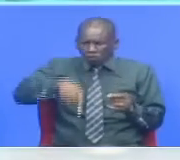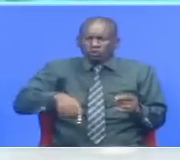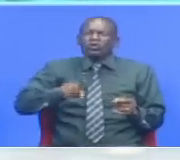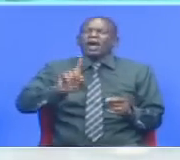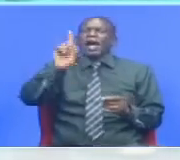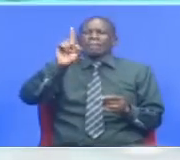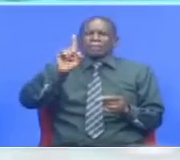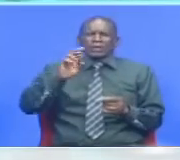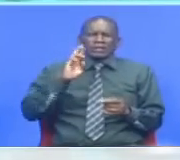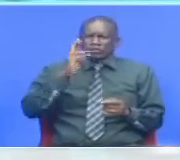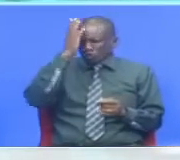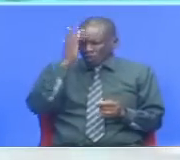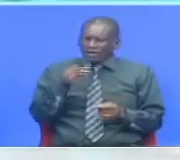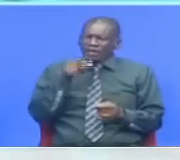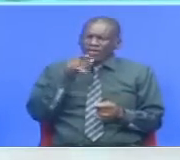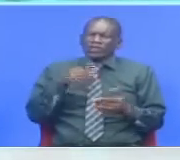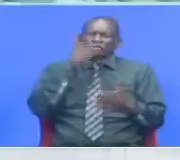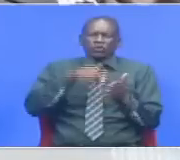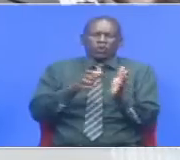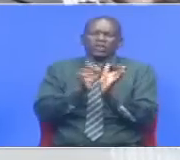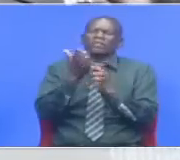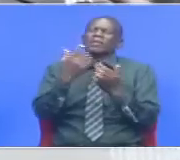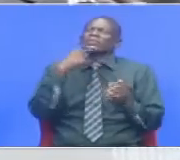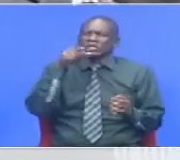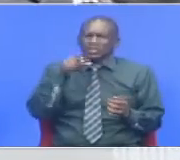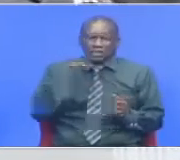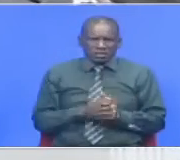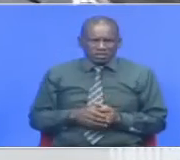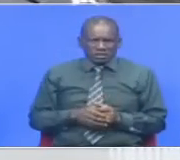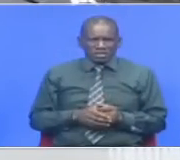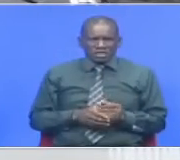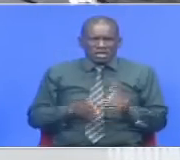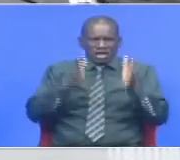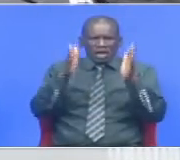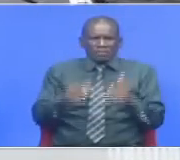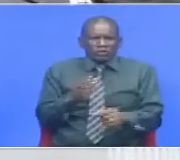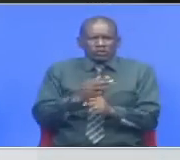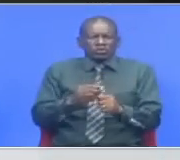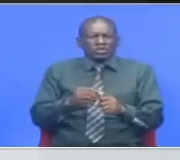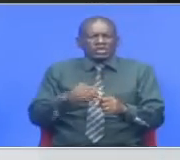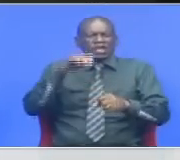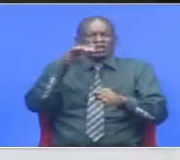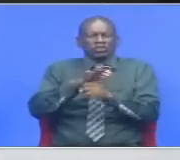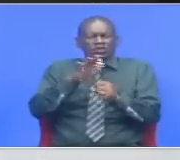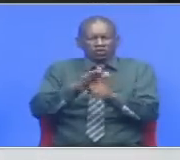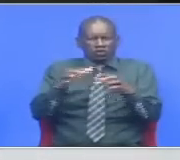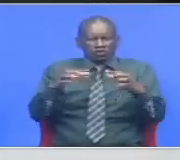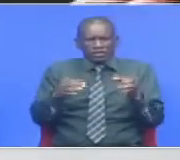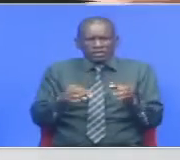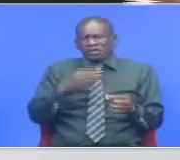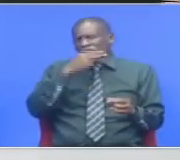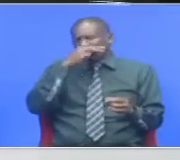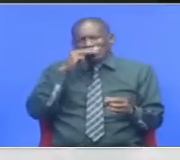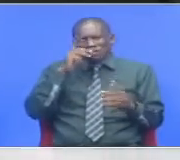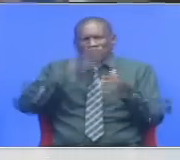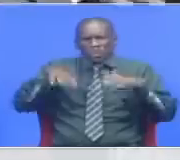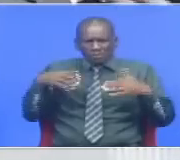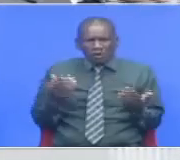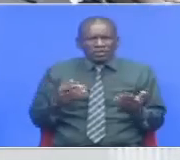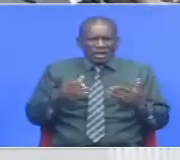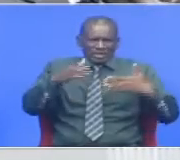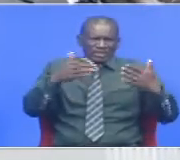sababu hivyo ndivyo Biblia inavyosema. Mtu anatumia kizungu mrefu. Ma DVD. How about an